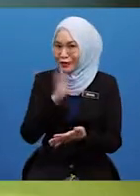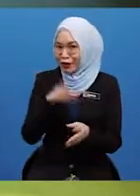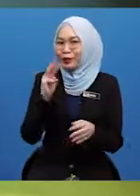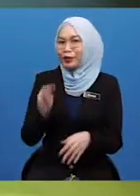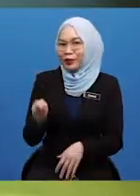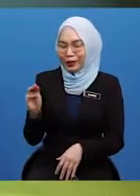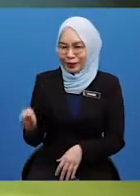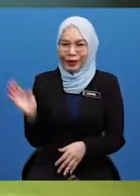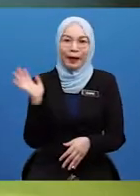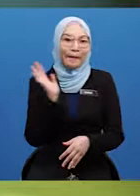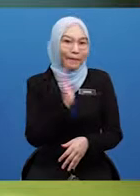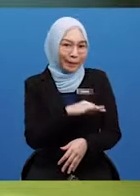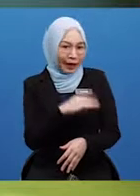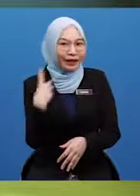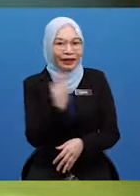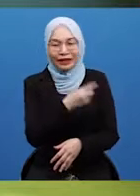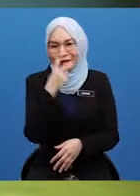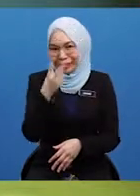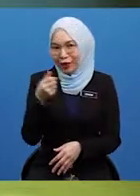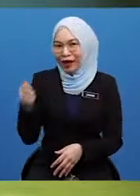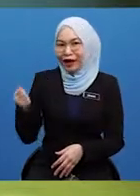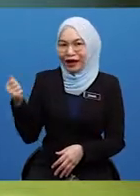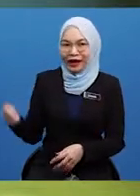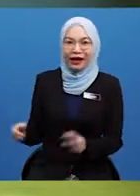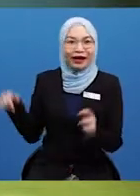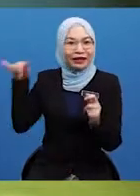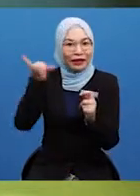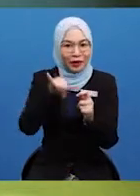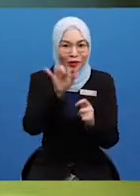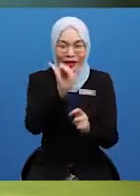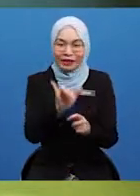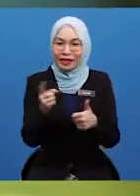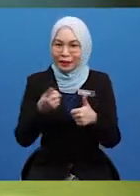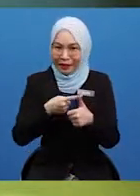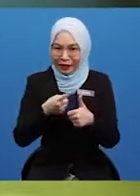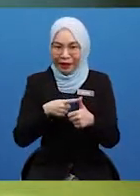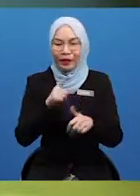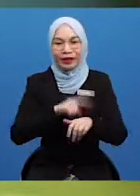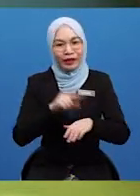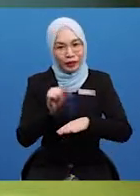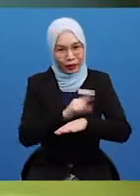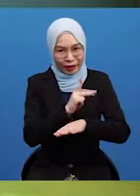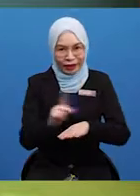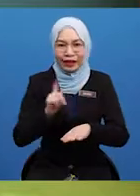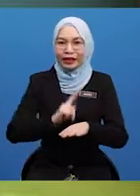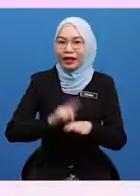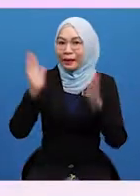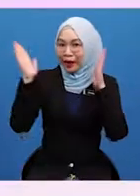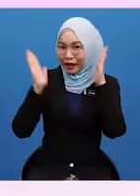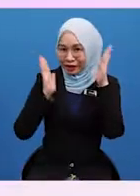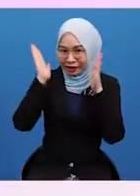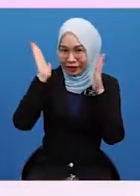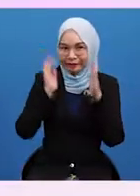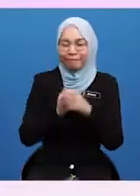Mari kita lihat anak telekomunikasi yang pertama di punya skins di Malaysia